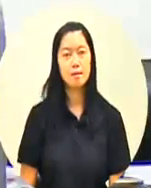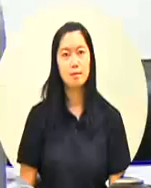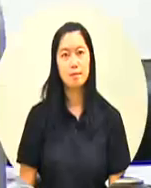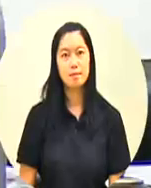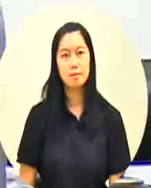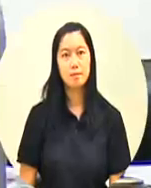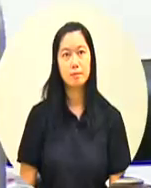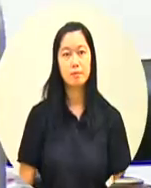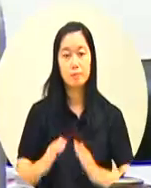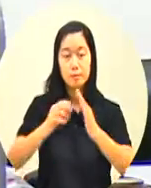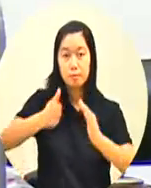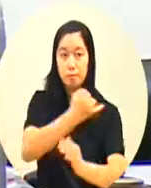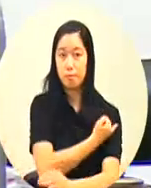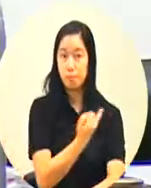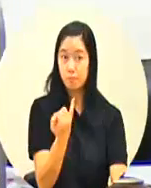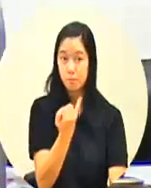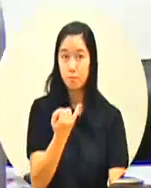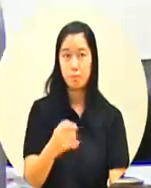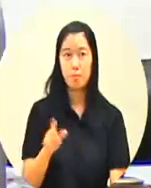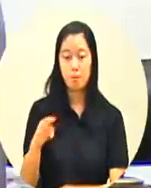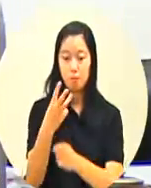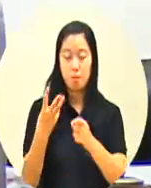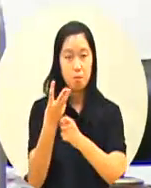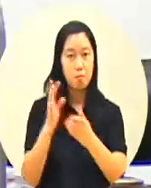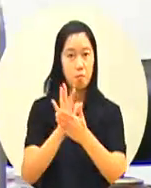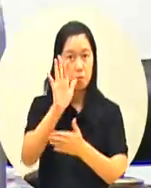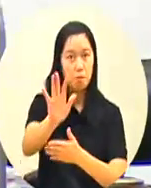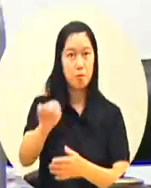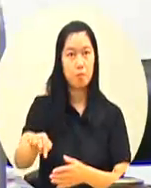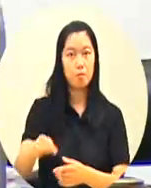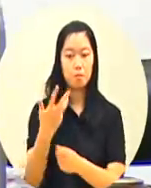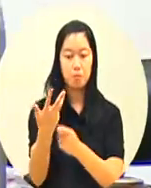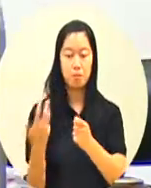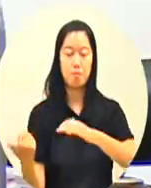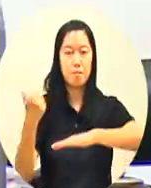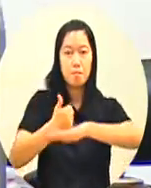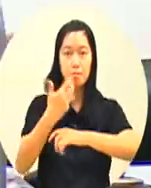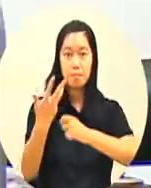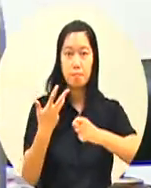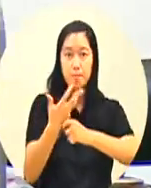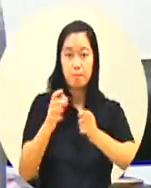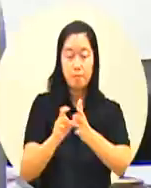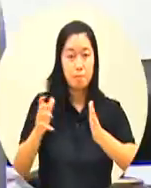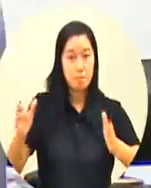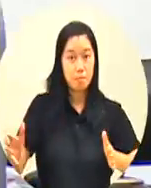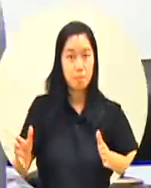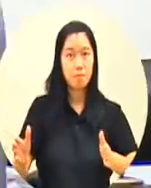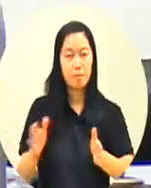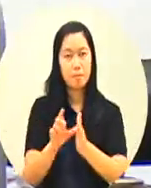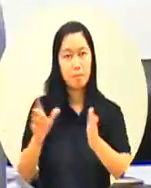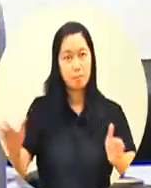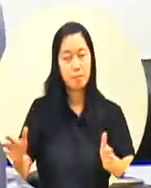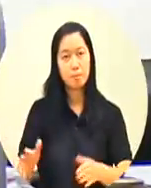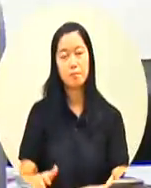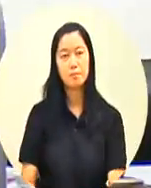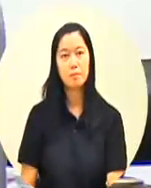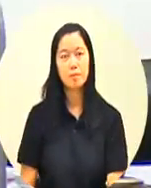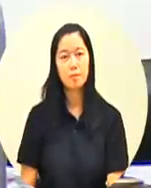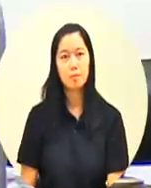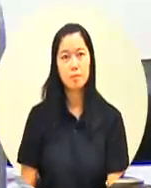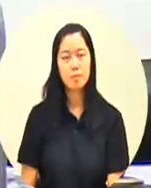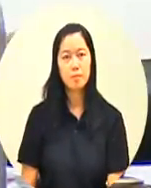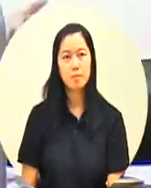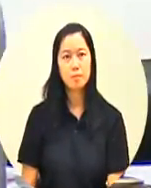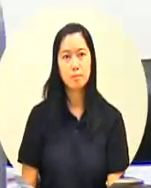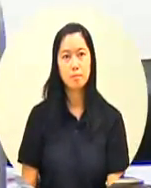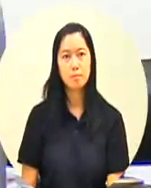陈菊城市长在这边3年后，他已经这8年这个 大高雄合并之后这8年，等于这8年